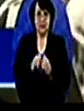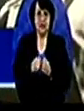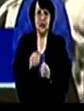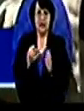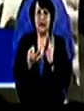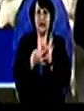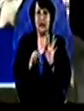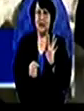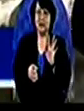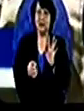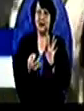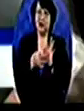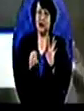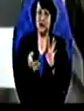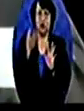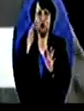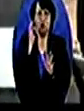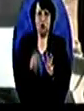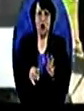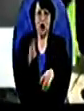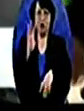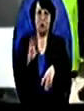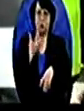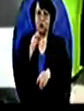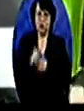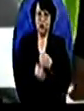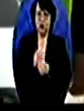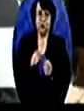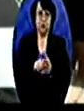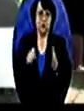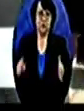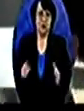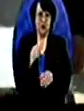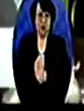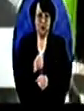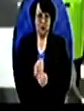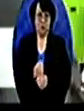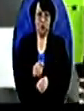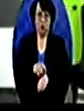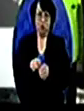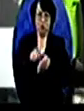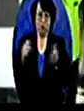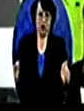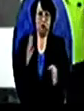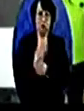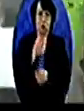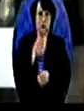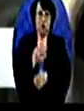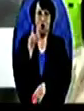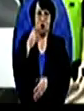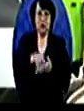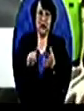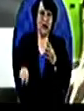жил ажилласан 15 жилийн л ерөнхийдөө бас одоо юм өгөх хэвчтэй. Тэгээд хоёр дахин ер нь илүү ажиллаж байна гэсэн.